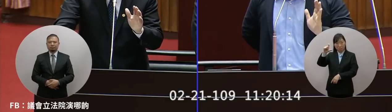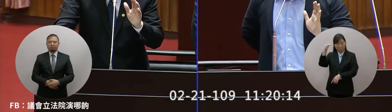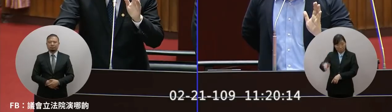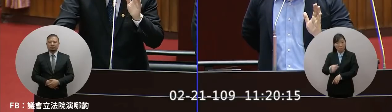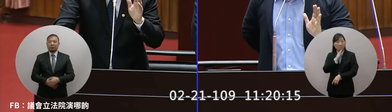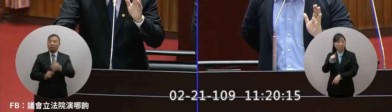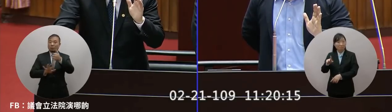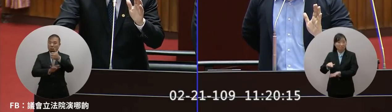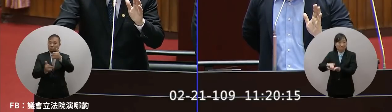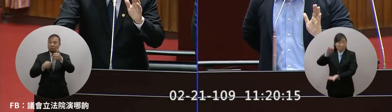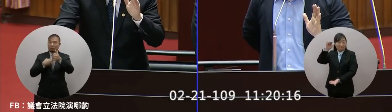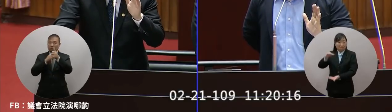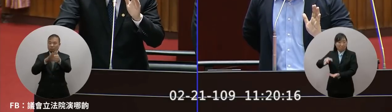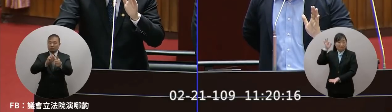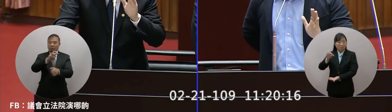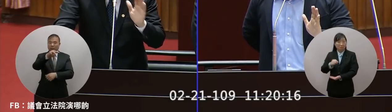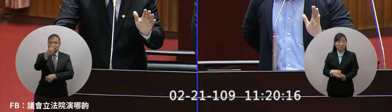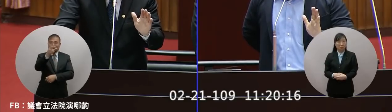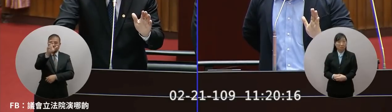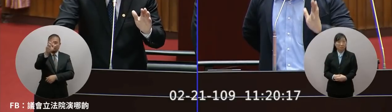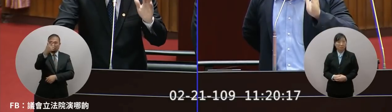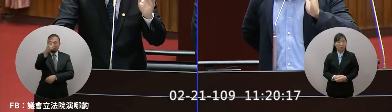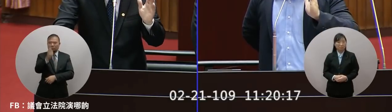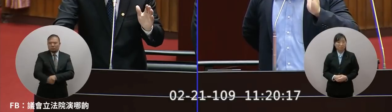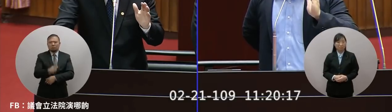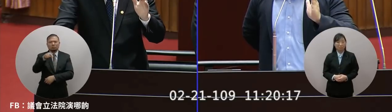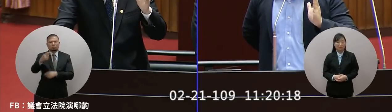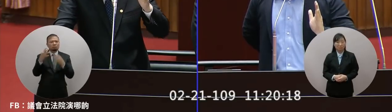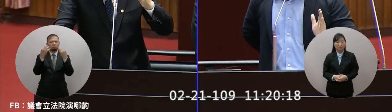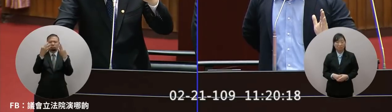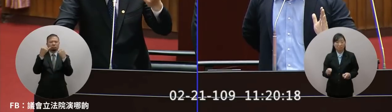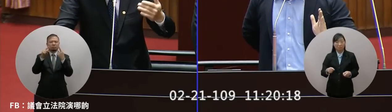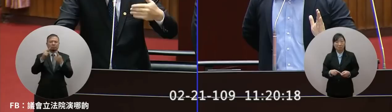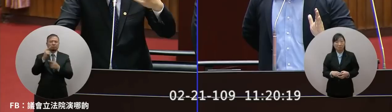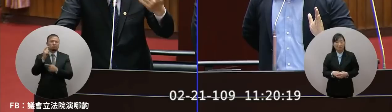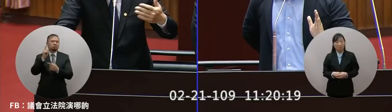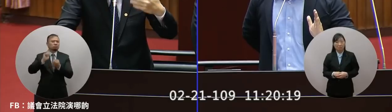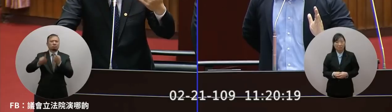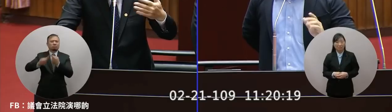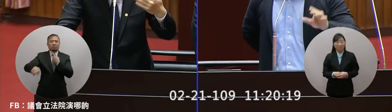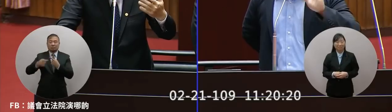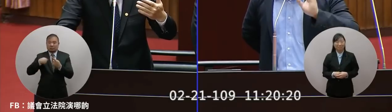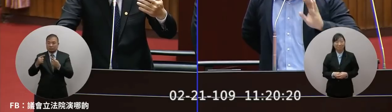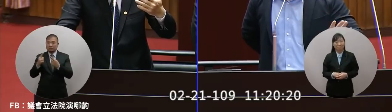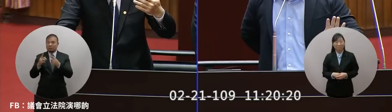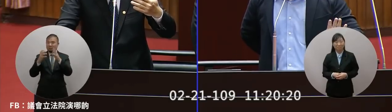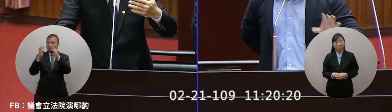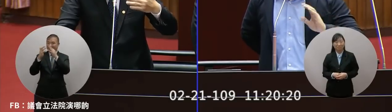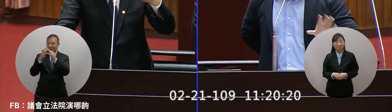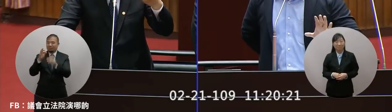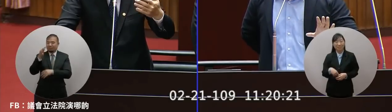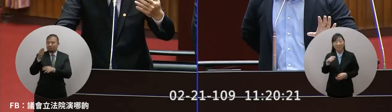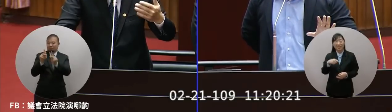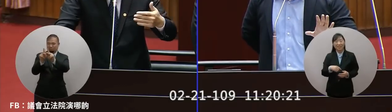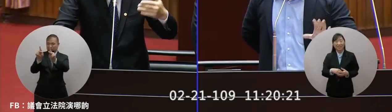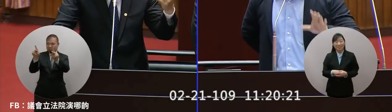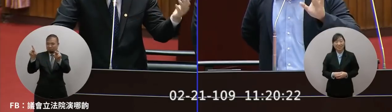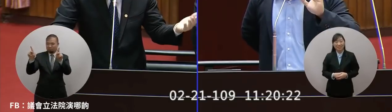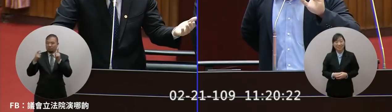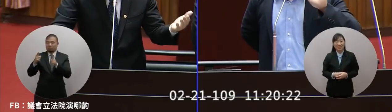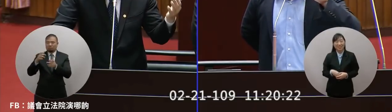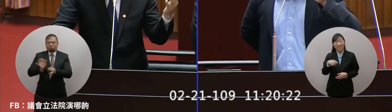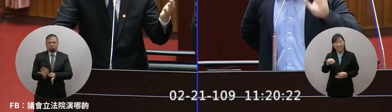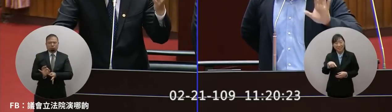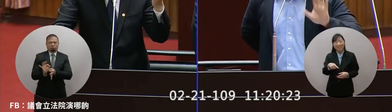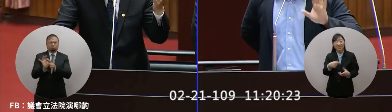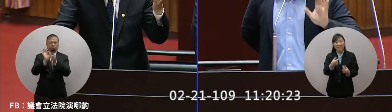报告哈，386亿这个讲法也是不对的。 是 银行好，因为他是在不断的诈贷的过程当中， 啊，这个 他那个累计数， 但是